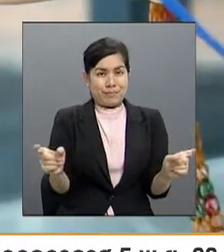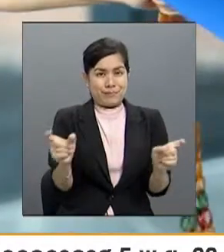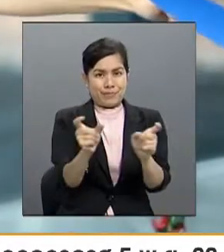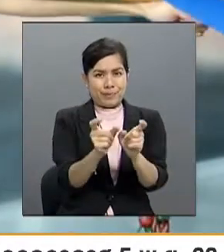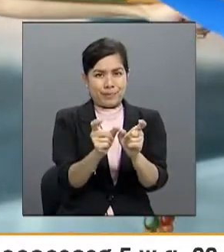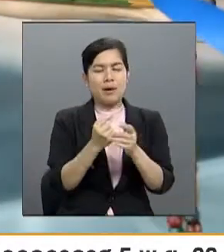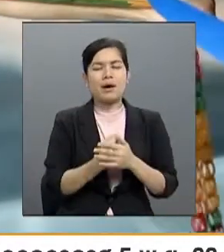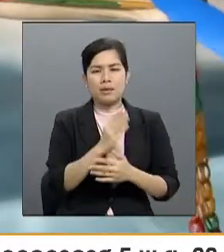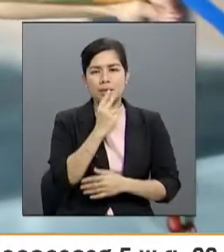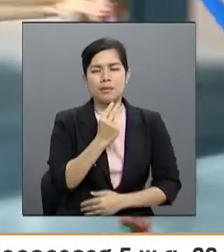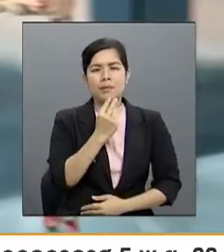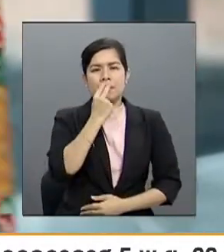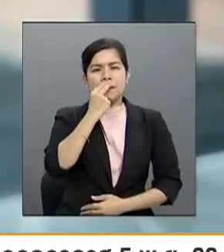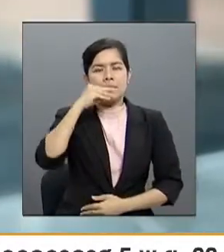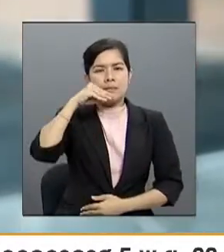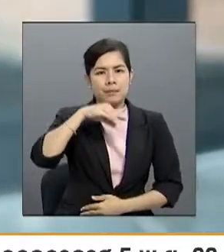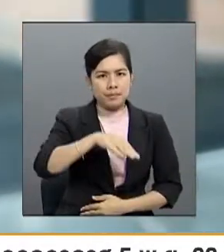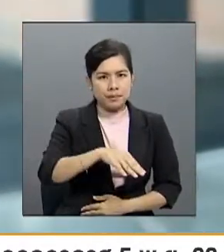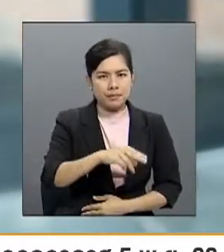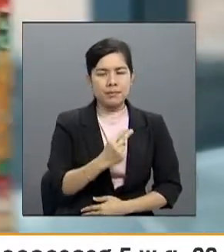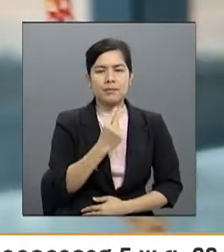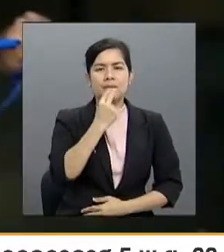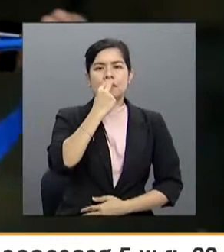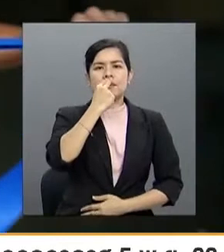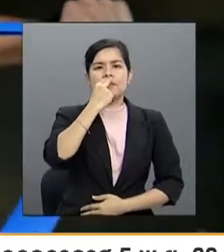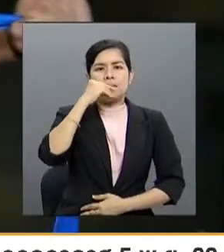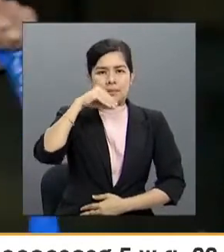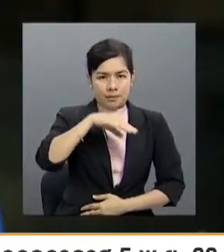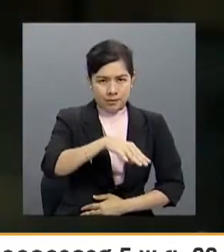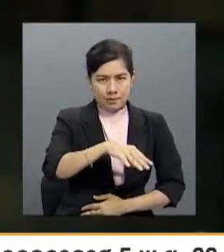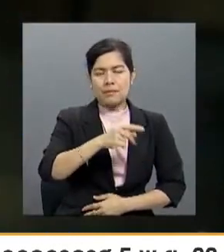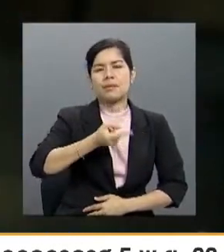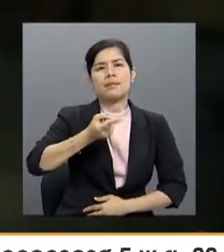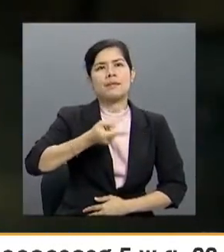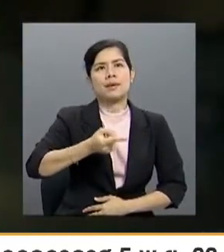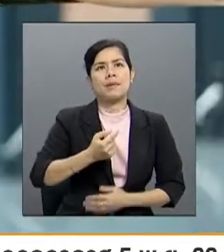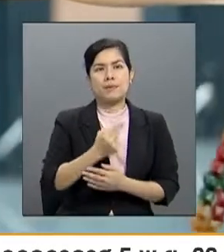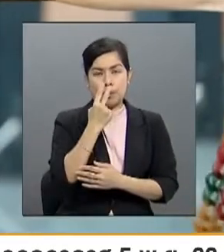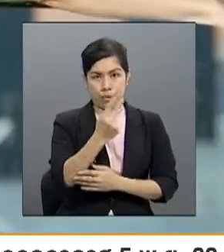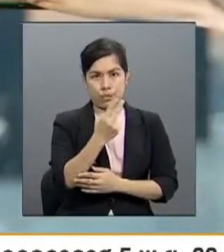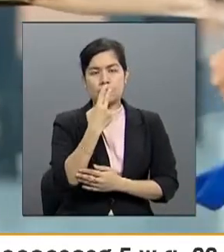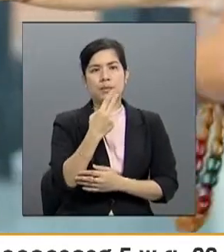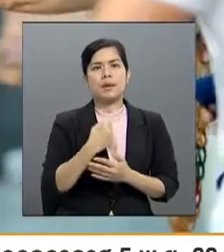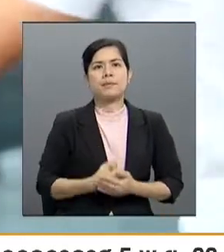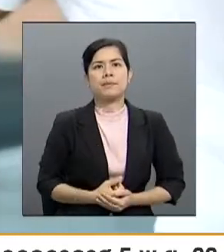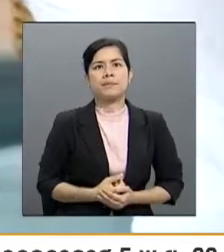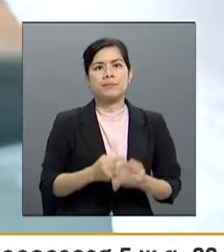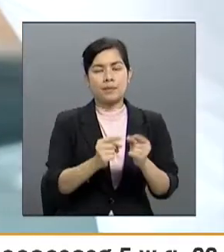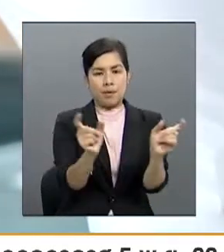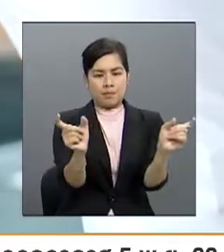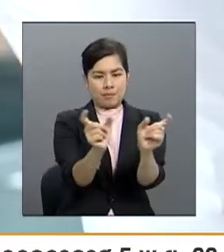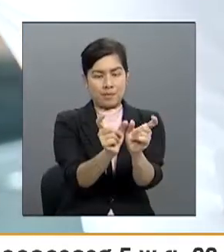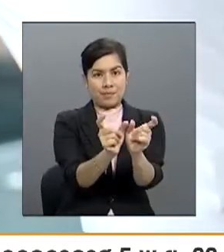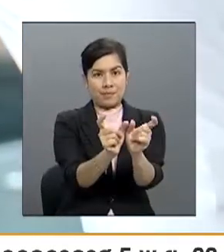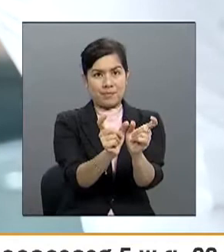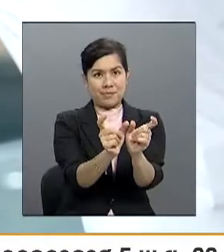ใจออกกับหายใจเข้าดึงหายใจออกโอเคครับลองดูด้านหลังอีกเหมือนกันนะครับก็เราก็จะเห็นว่าสะบักมันขยับเข้าห